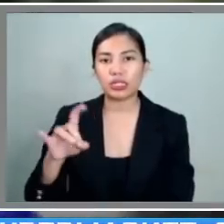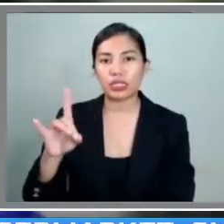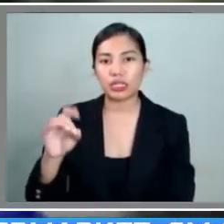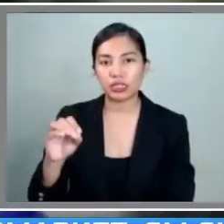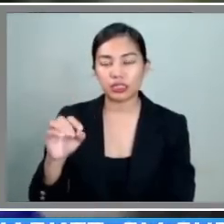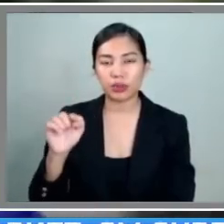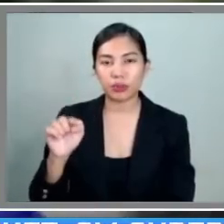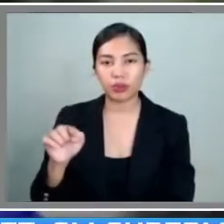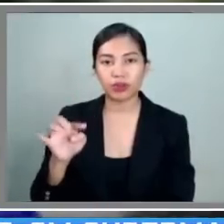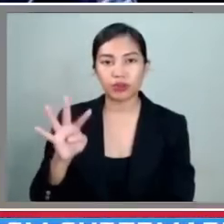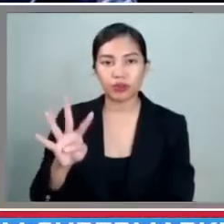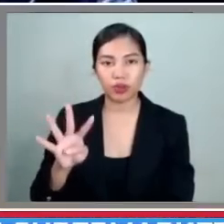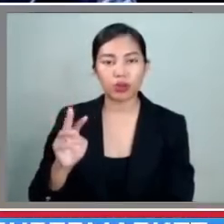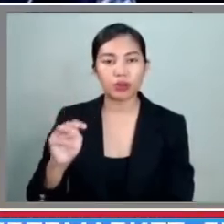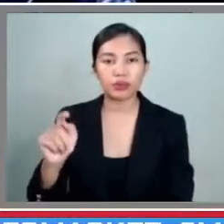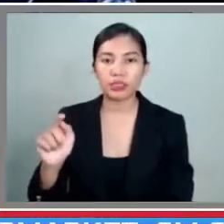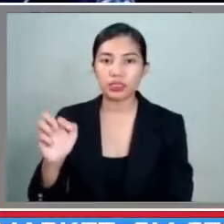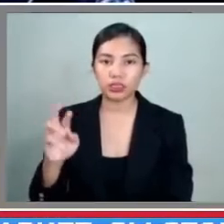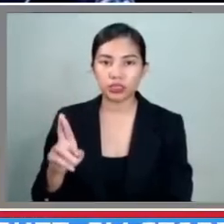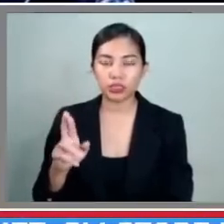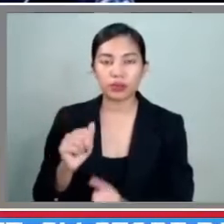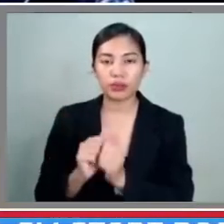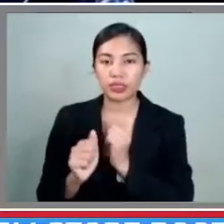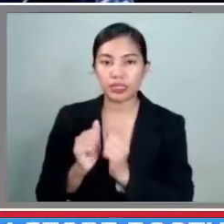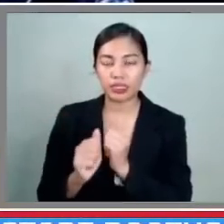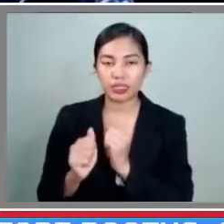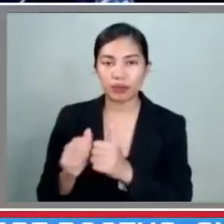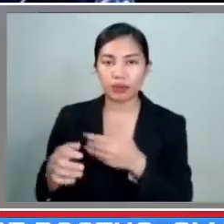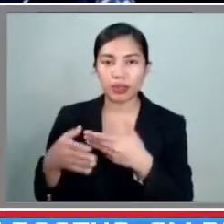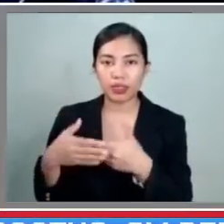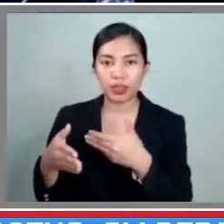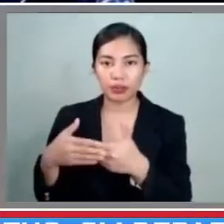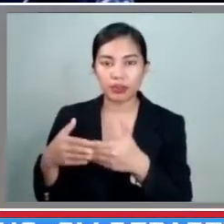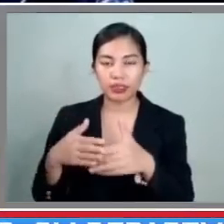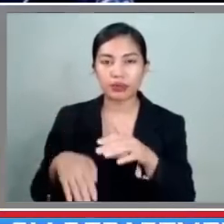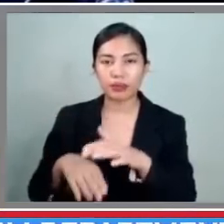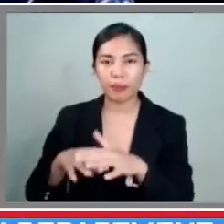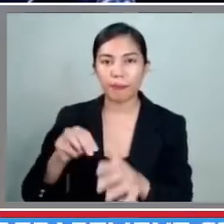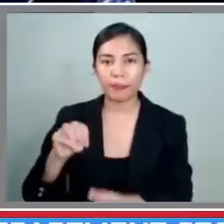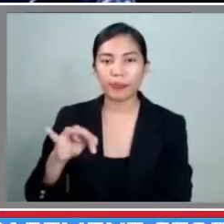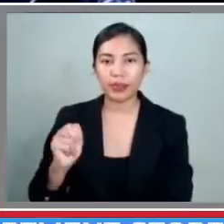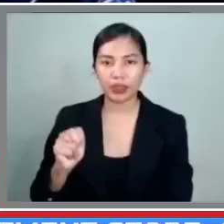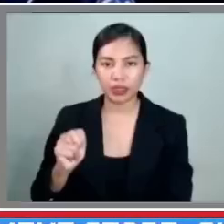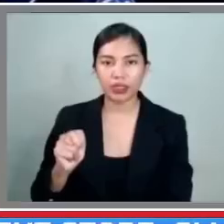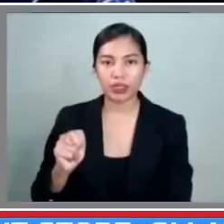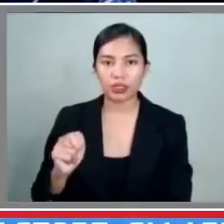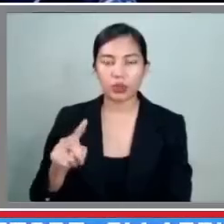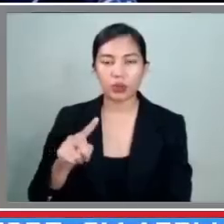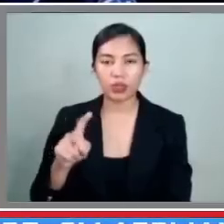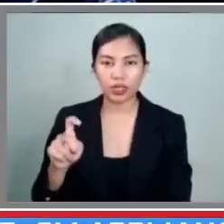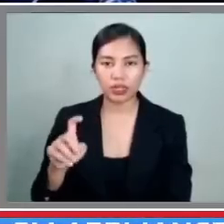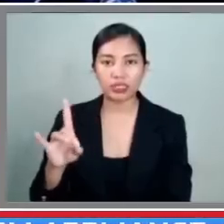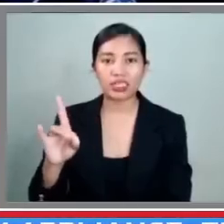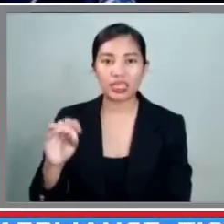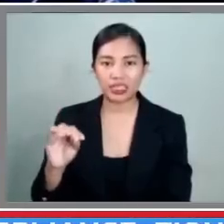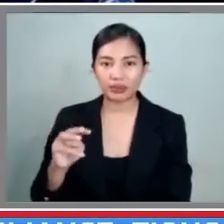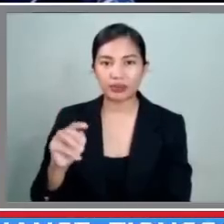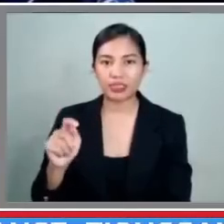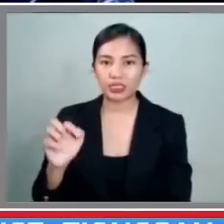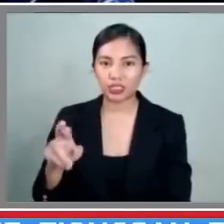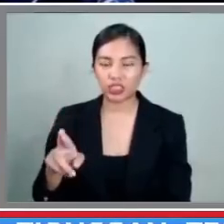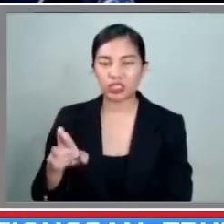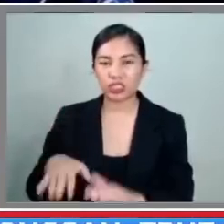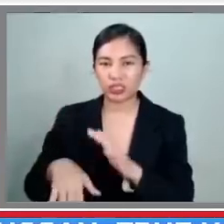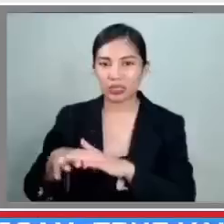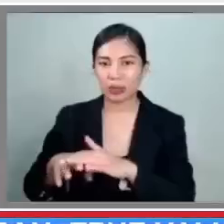So, malapit na siya sa minimum operating level na 180 meters. Mm-hmm. At maaampat lamang po